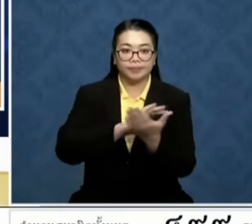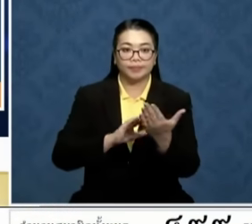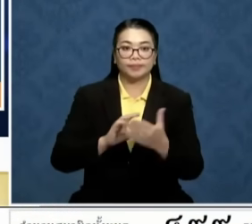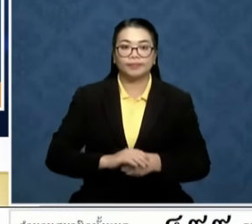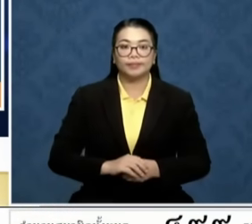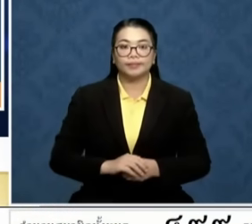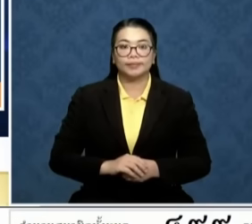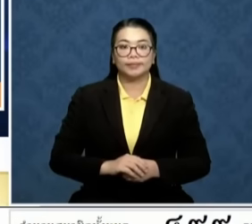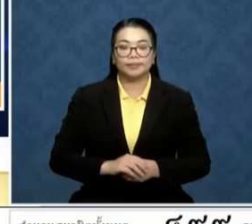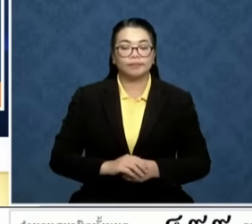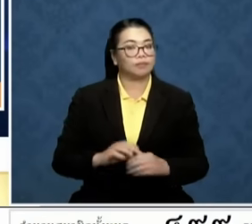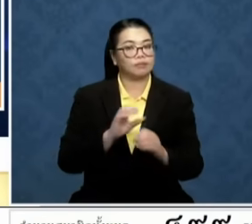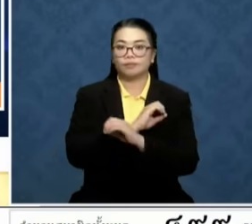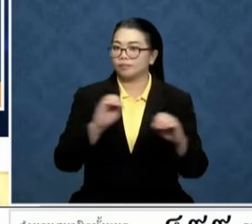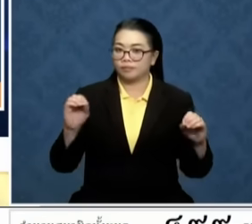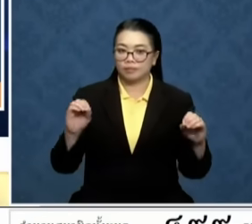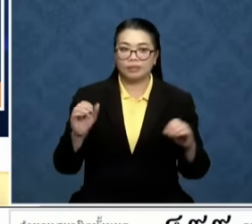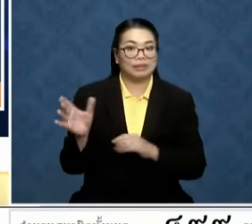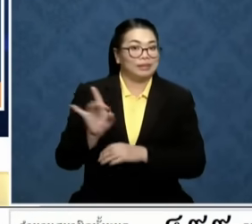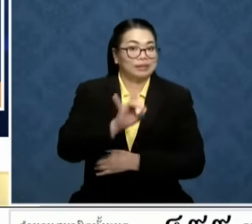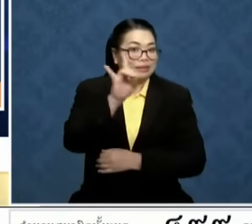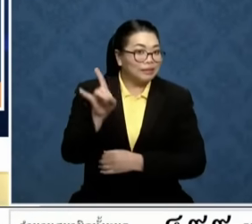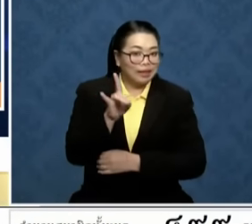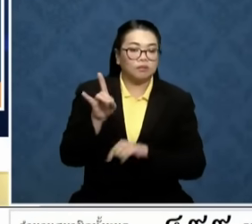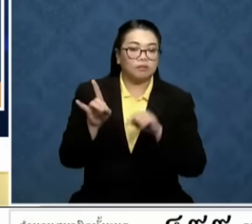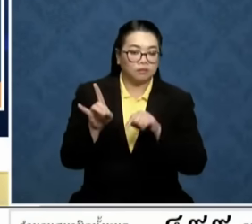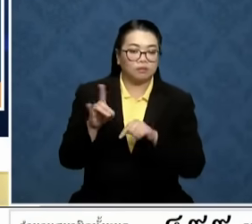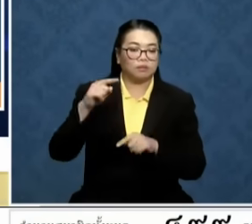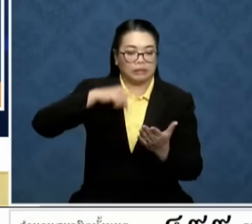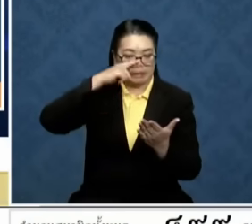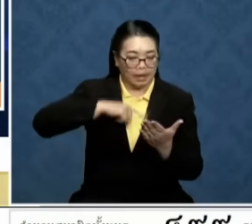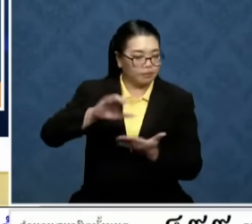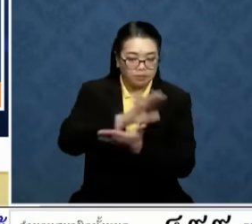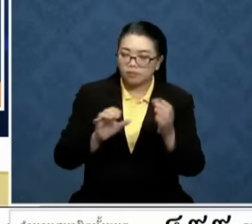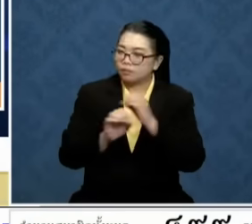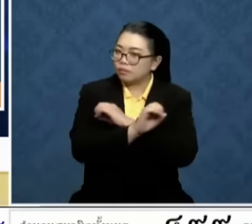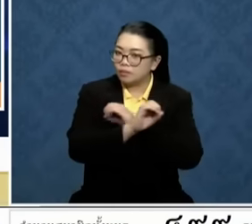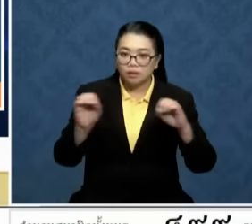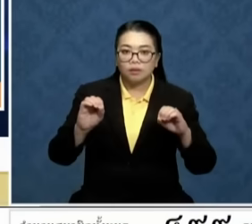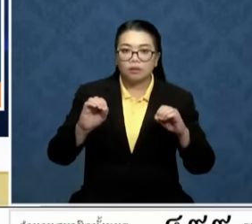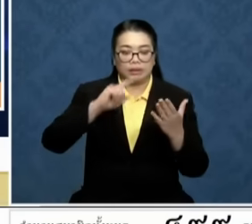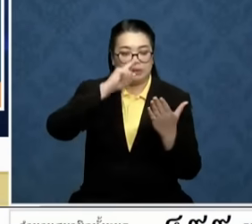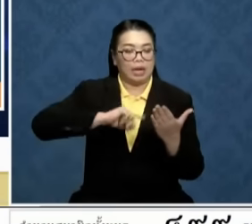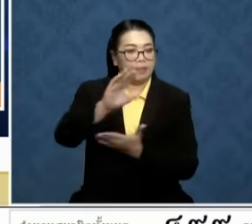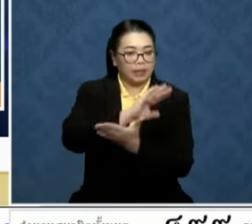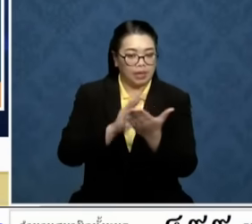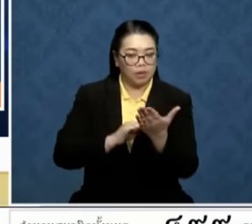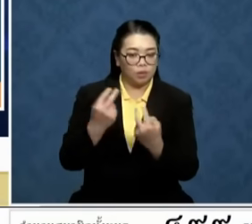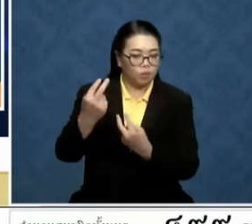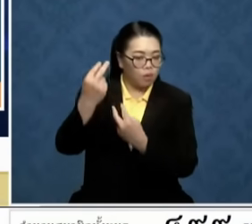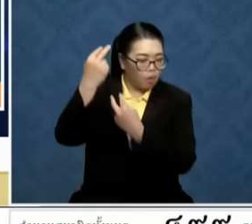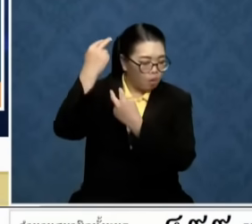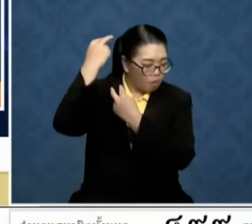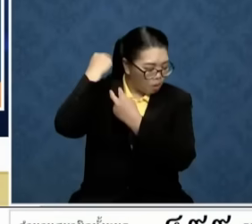เราไม่เคยมีสัตว์สายพันธุ์นี้เข้ามาเหยียบอยู่ในแผ่นดินเราเลยนับตั้งแต่เป็นประเทศไทยย้อนกลับไป